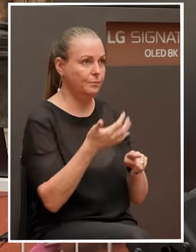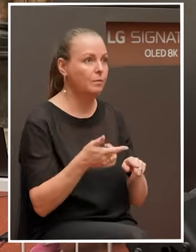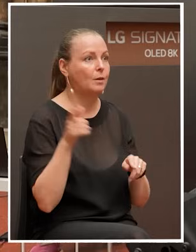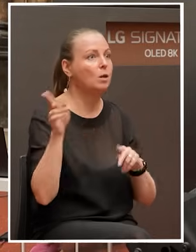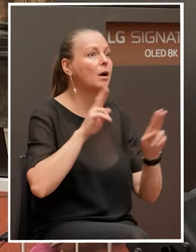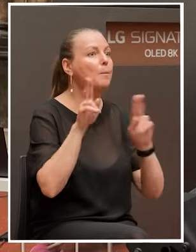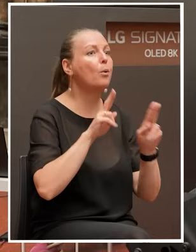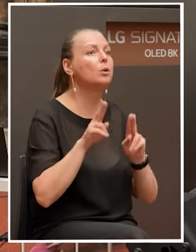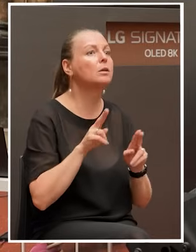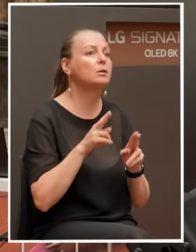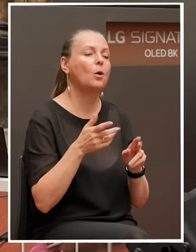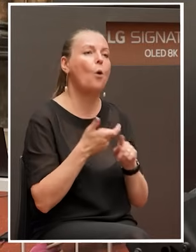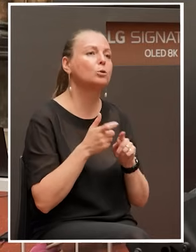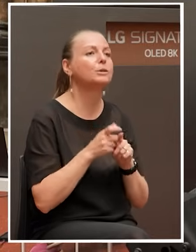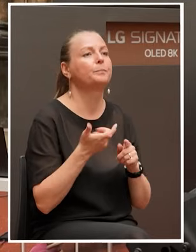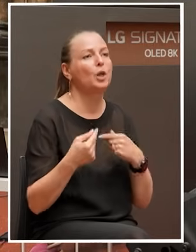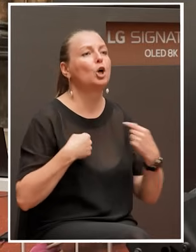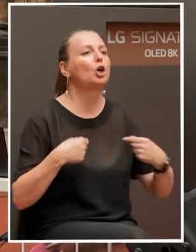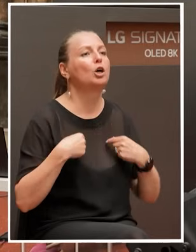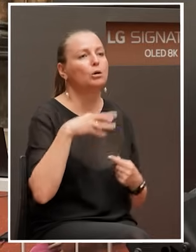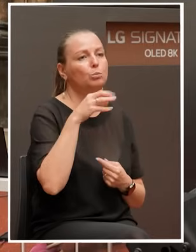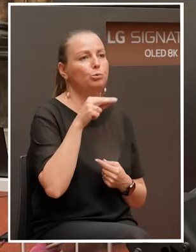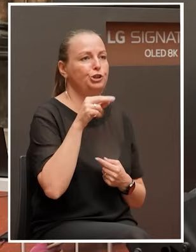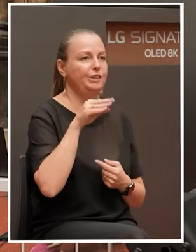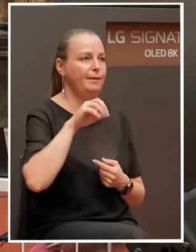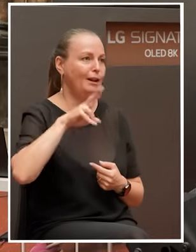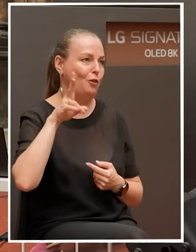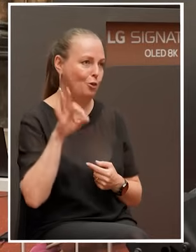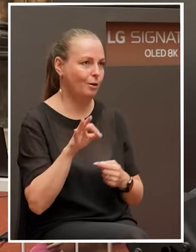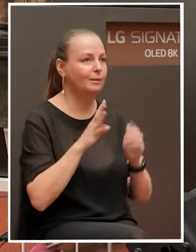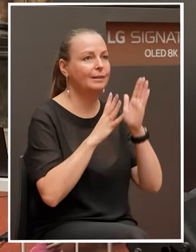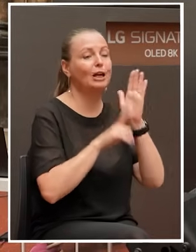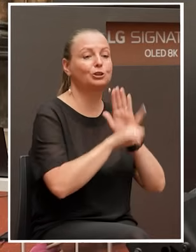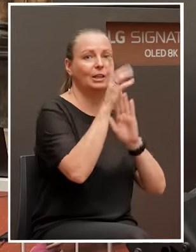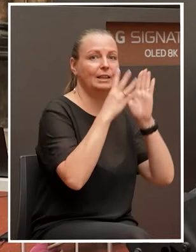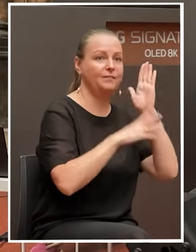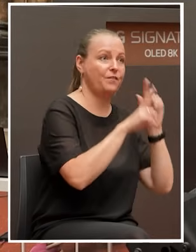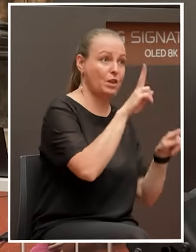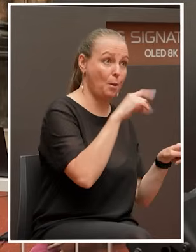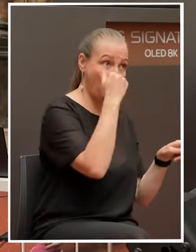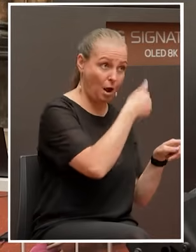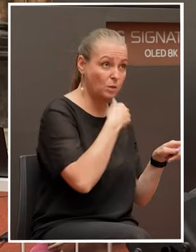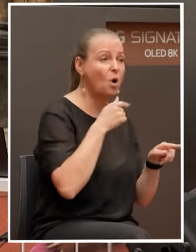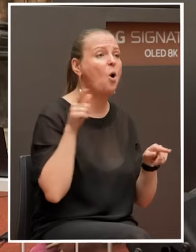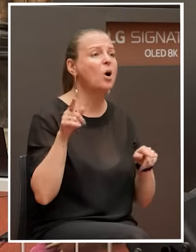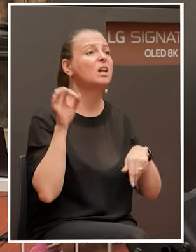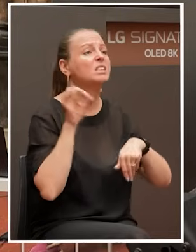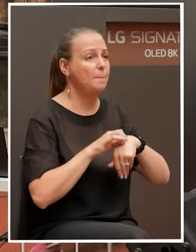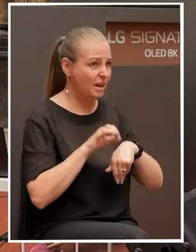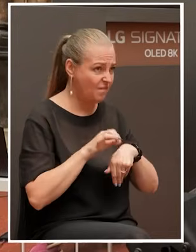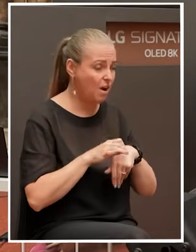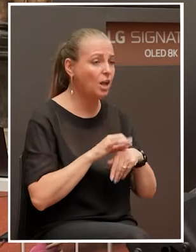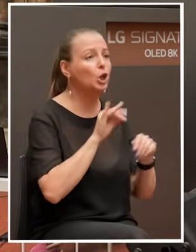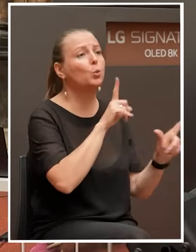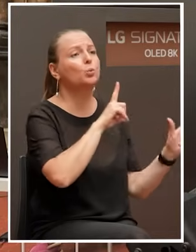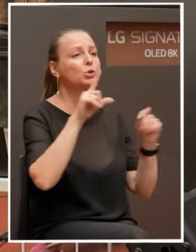Работает он над ней мучительно. Значит, начинается в 92-м, он заболевает, уезжает